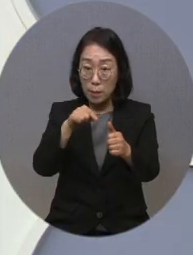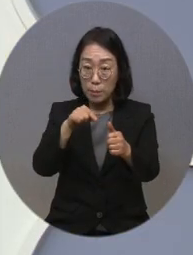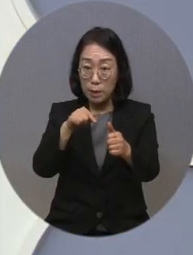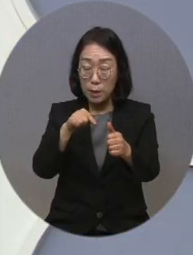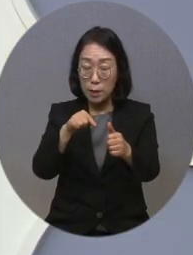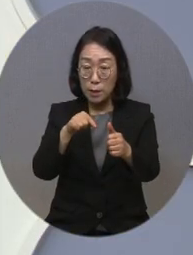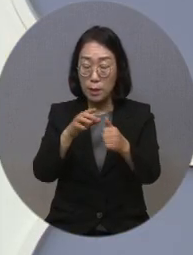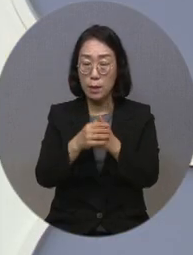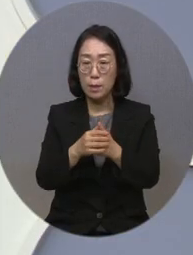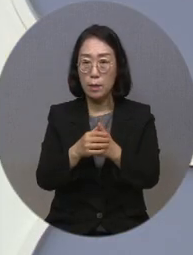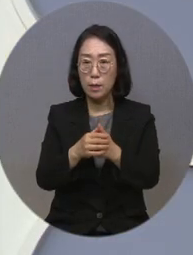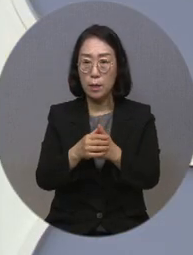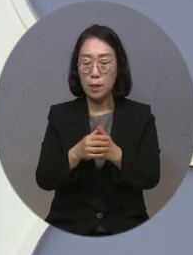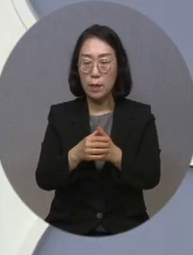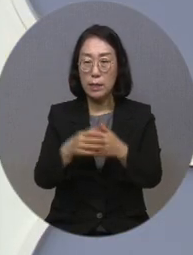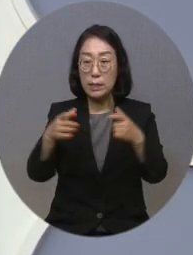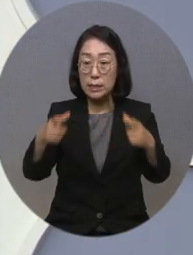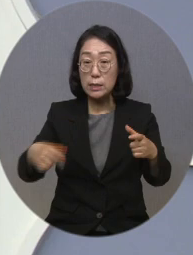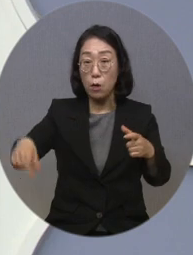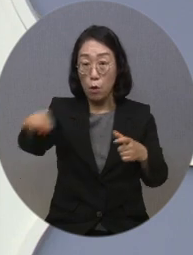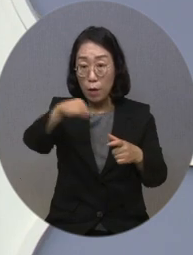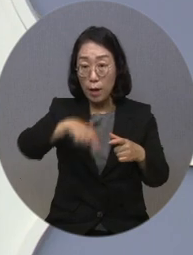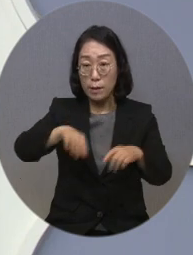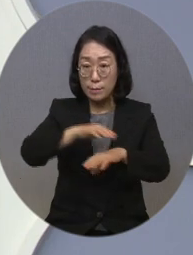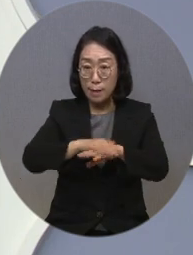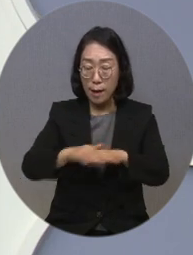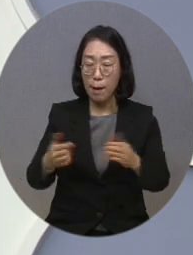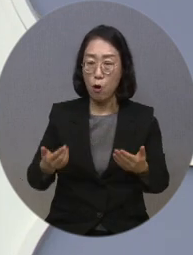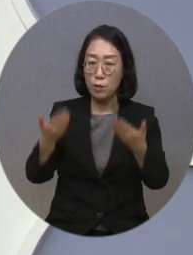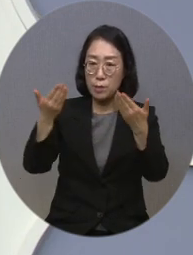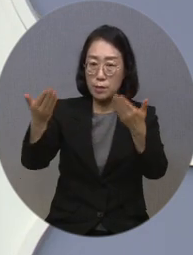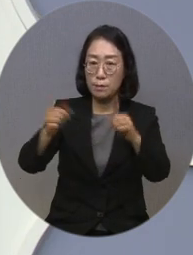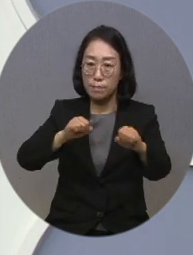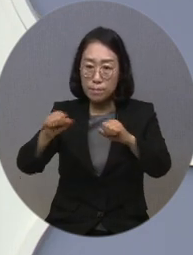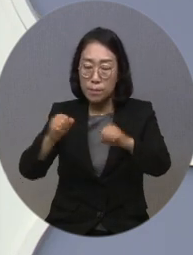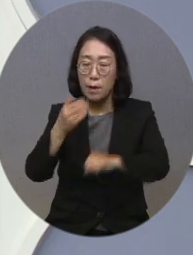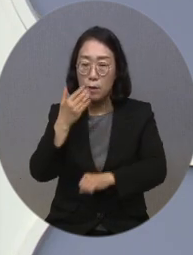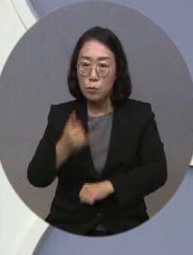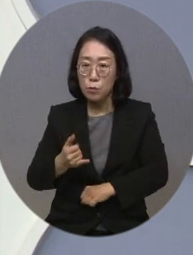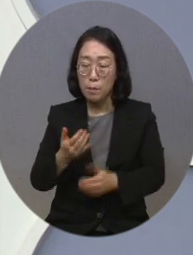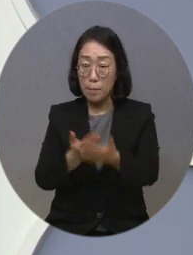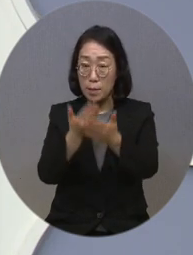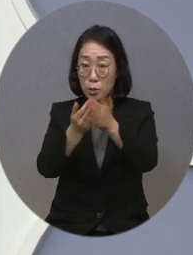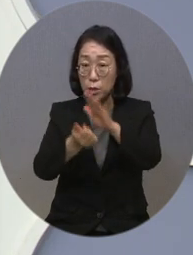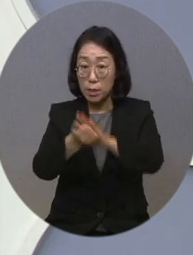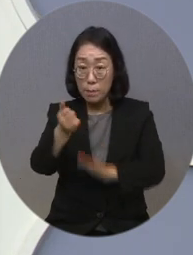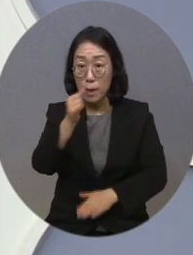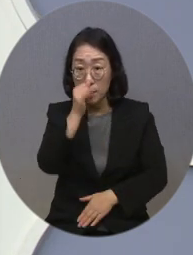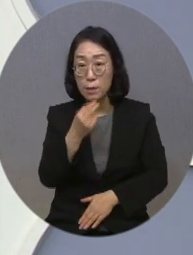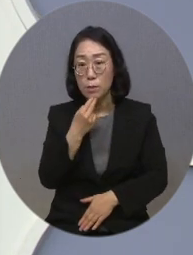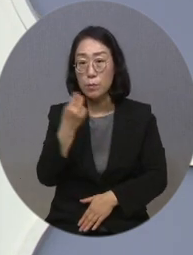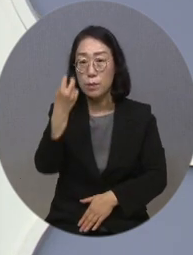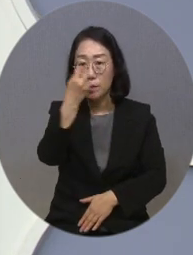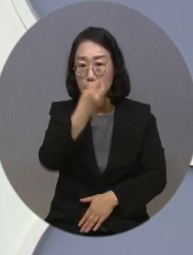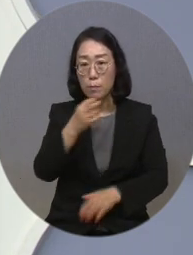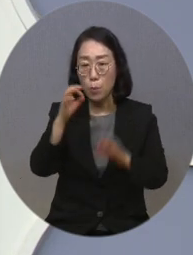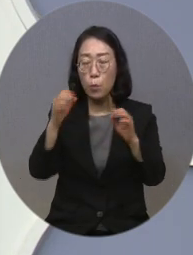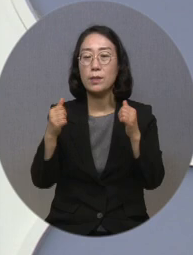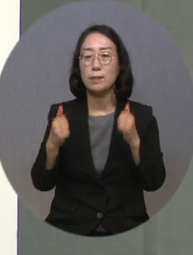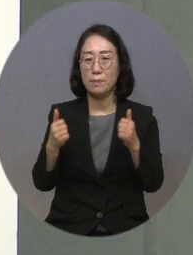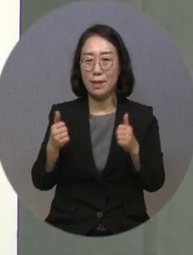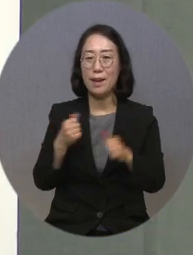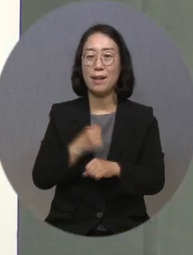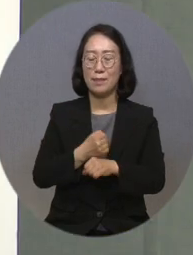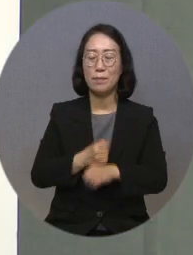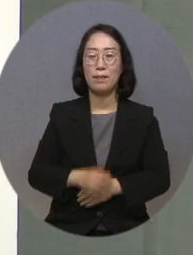도에 헌신할 수 있는 그런 앞으로의 그 발전 가능성 이런 것도 보고 저희들이 심사를 하도록